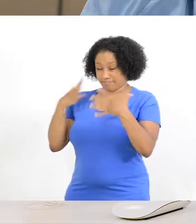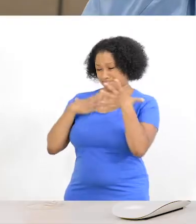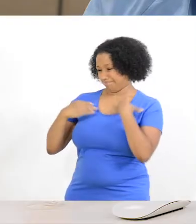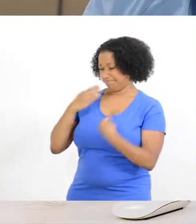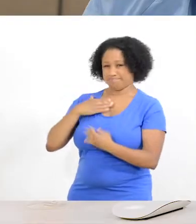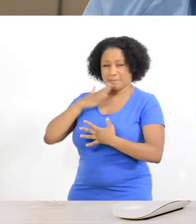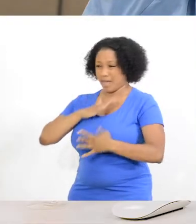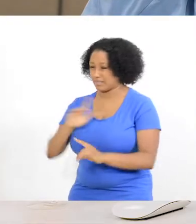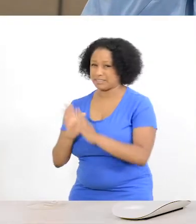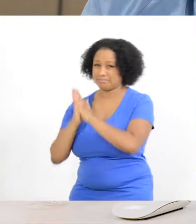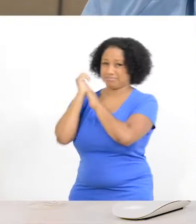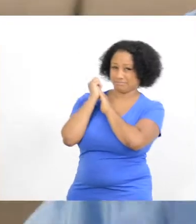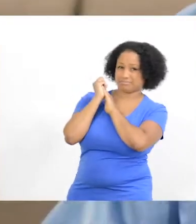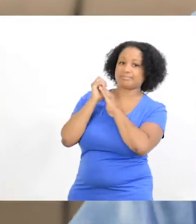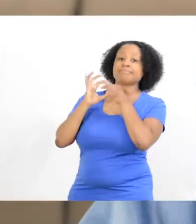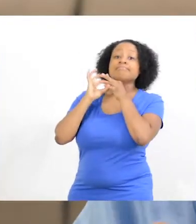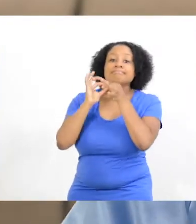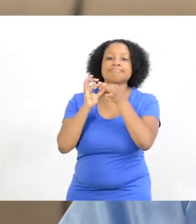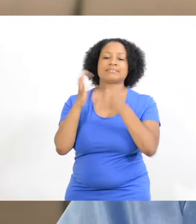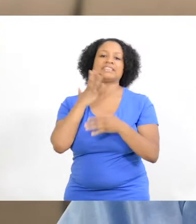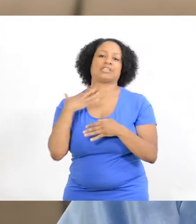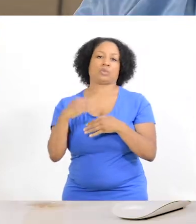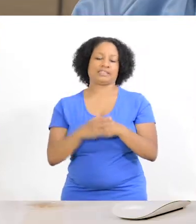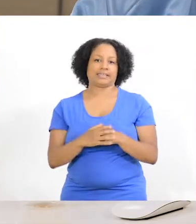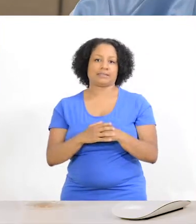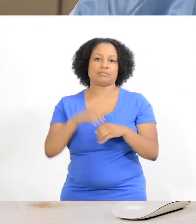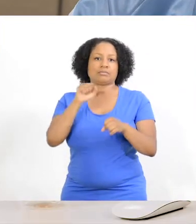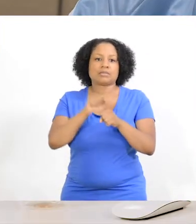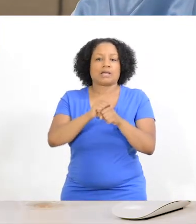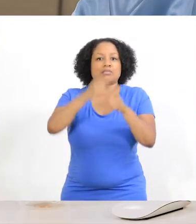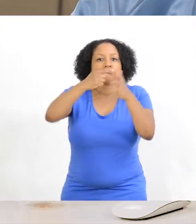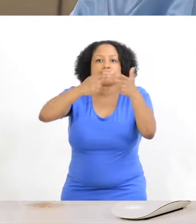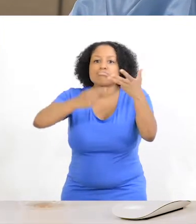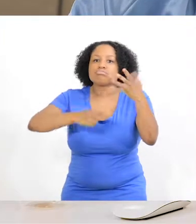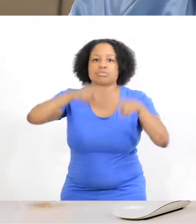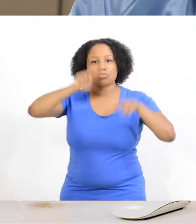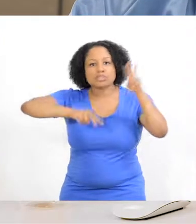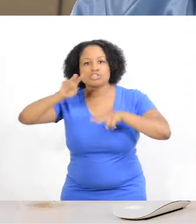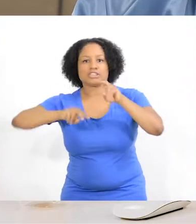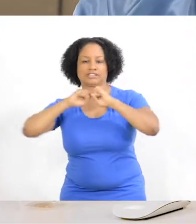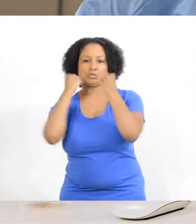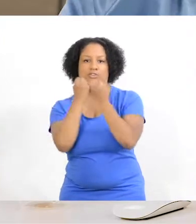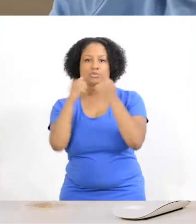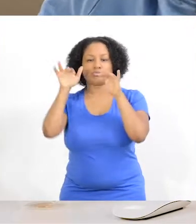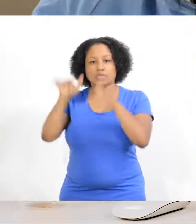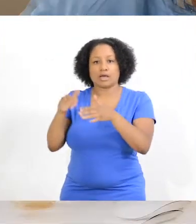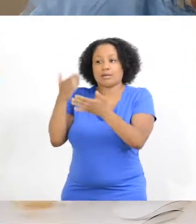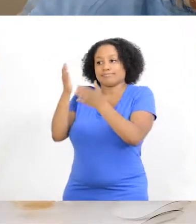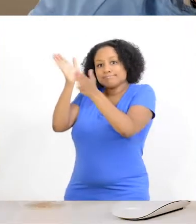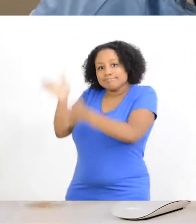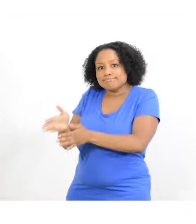will und was mit Sexualität zu tun hat. Das können unterschiedliche Sachen in unterschiedlichen Situationen sein. Das ist zum Beispiel Tom. Hi,